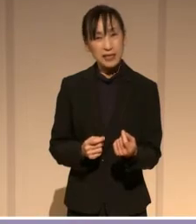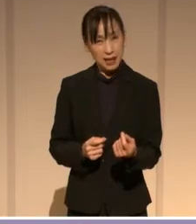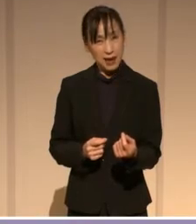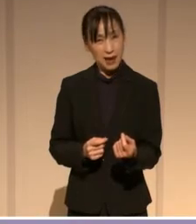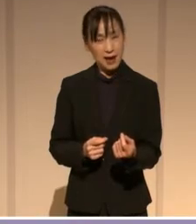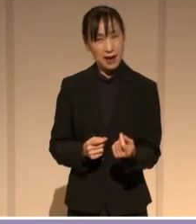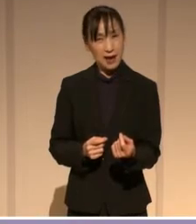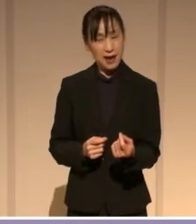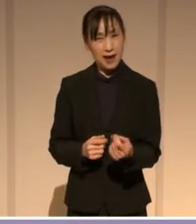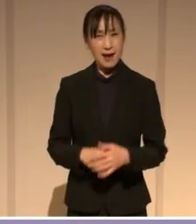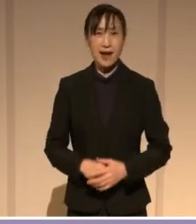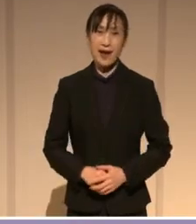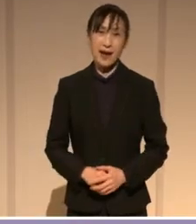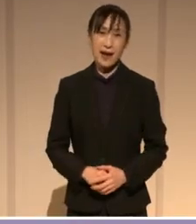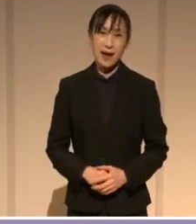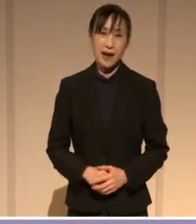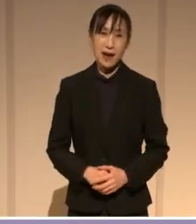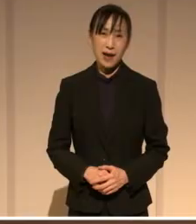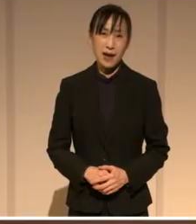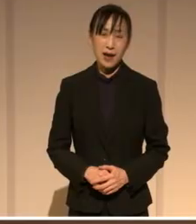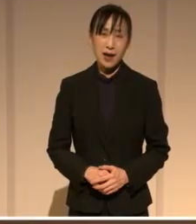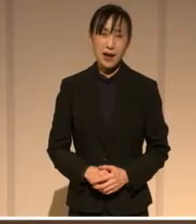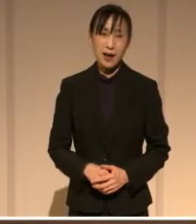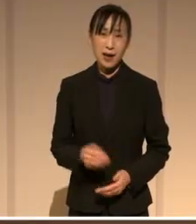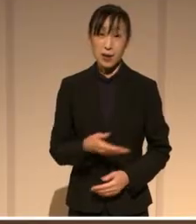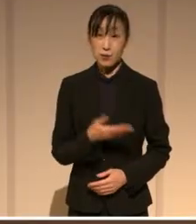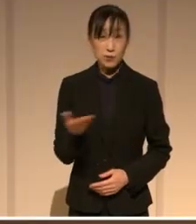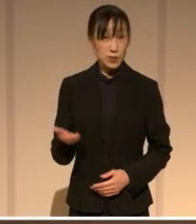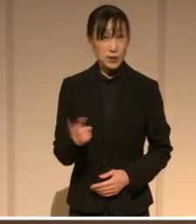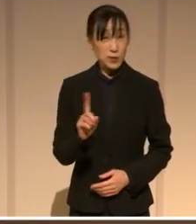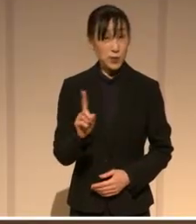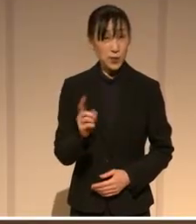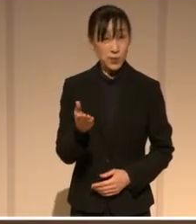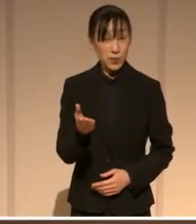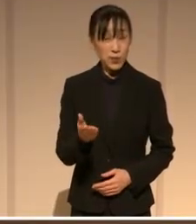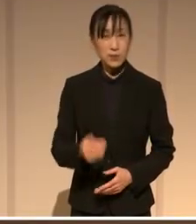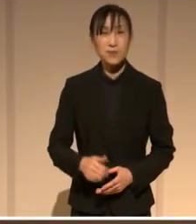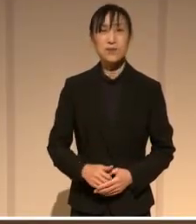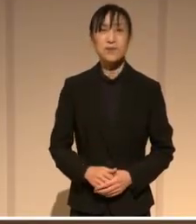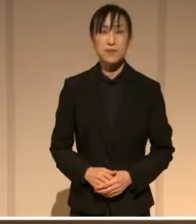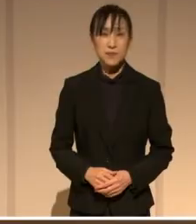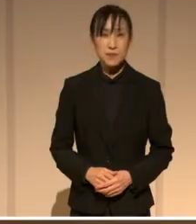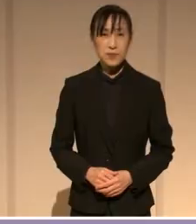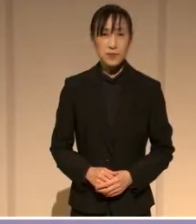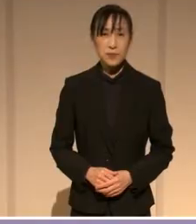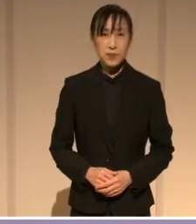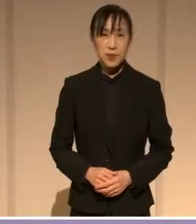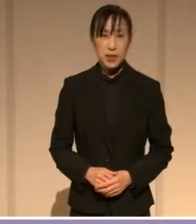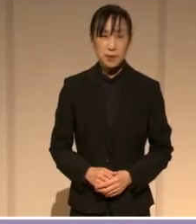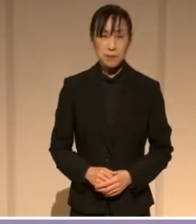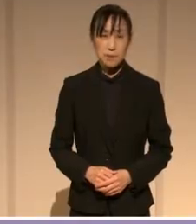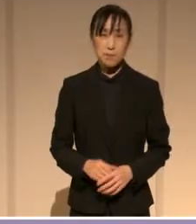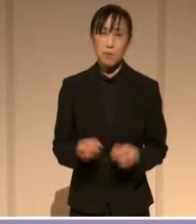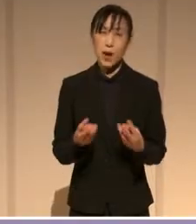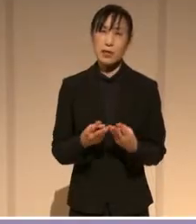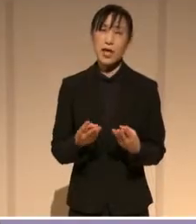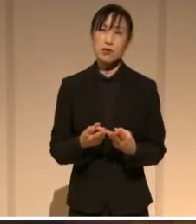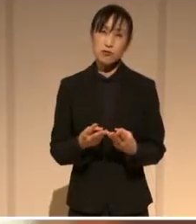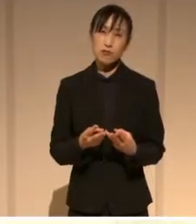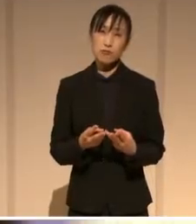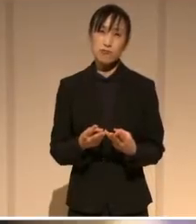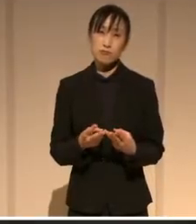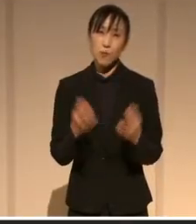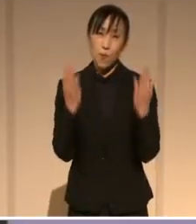んですけどさあそしてじゃあ和合さんにも聞いてみましょうかな点数で言うとやっぱり負けて